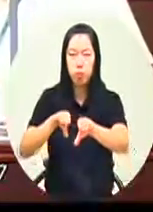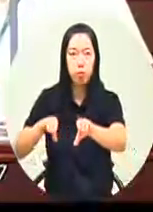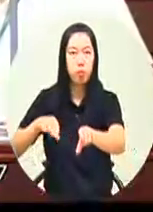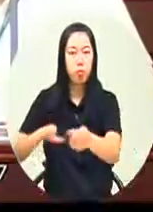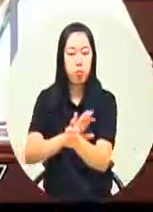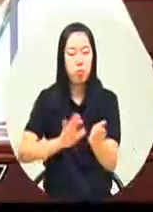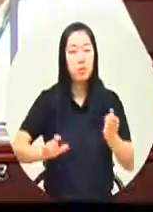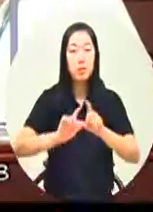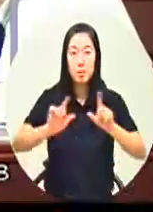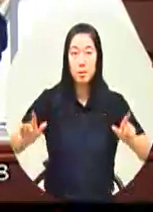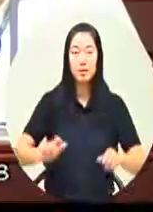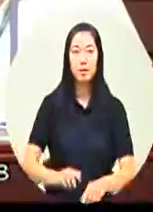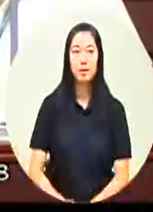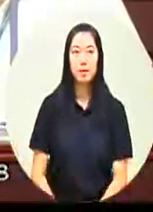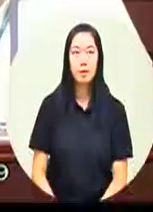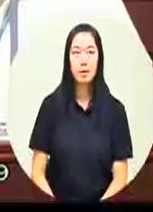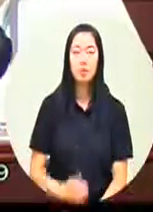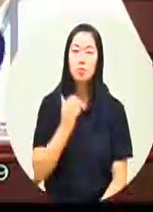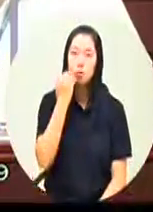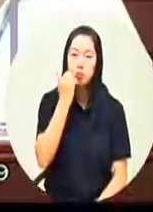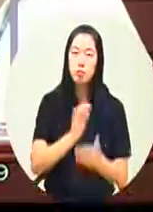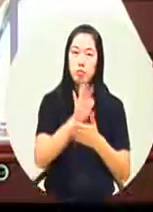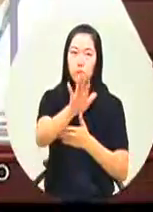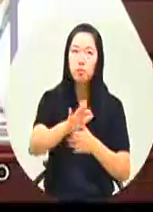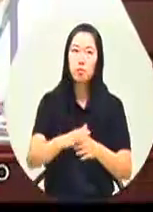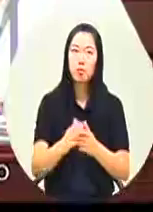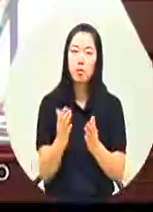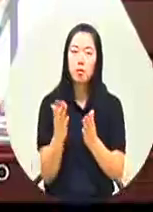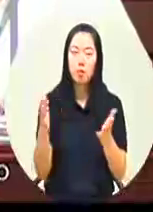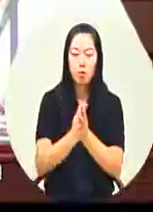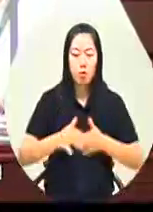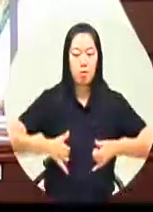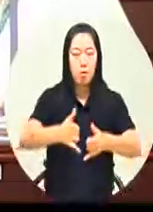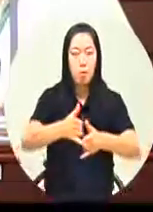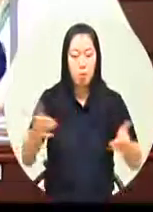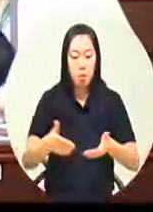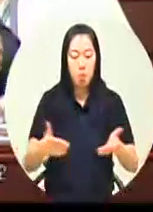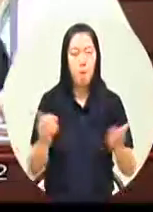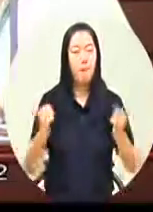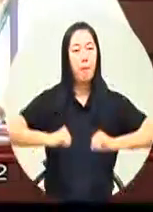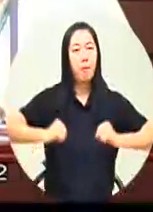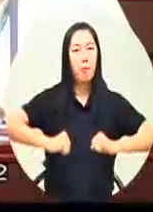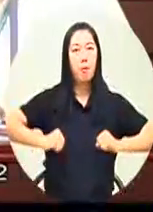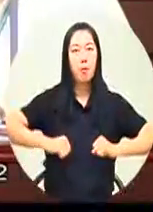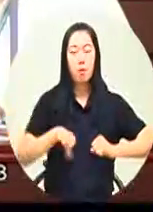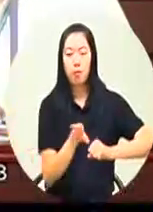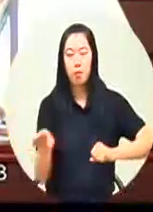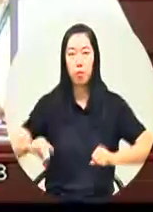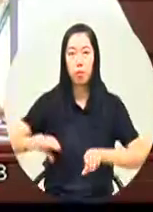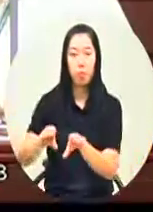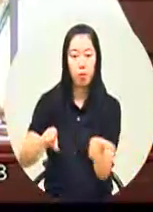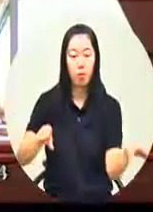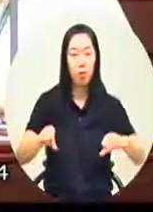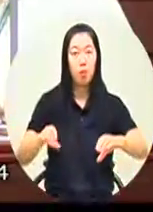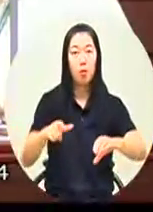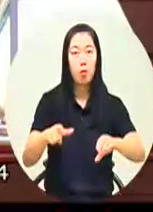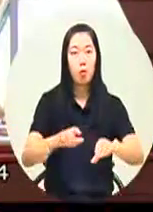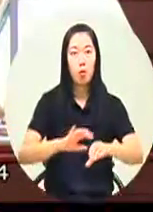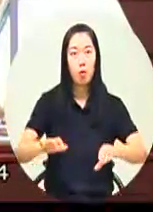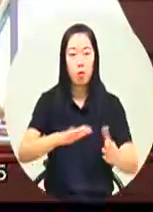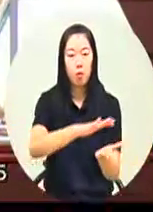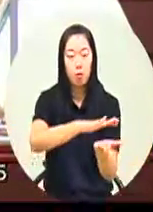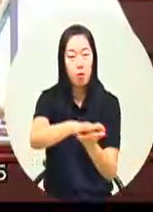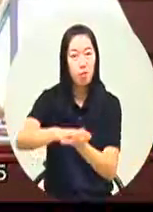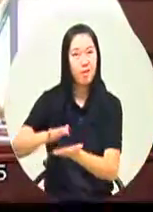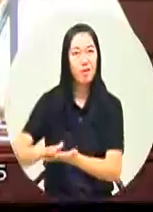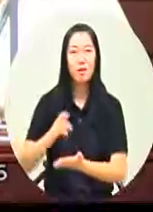了哈。所以即使它拓宽，它并没有办法解决太多这个路口转向你要交织。说产生的迄个潜在危险的